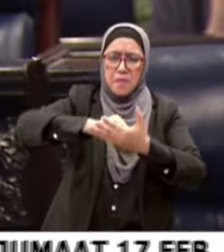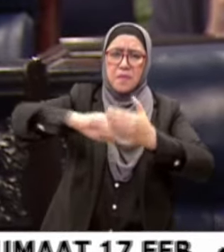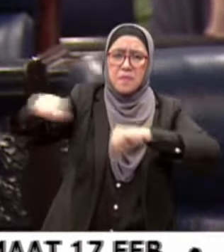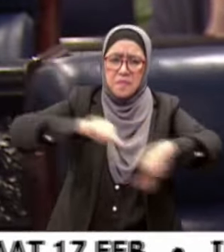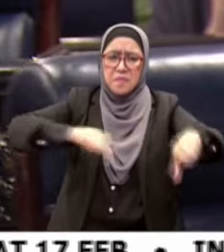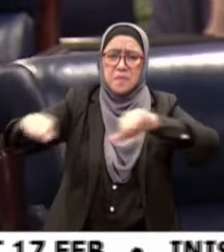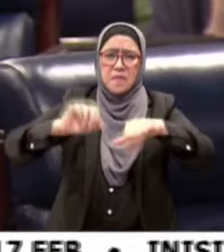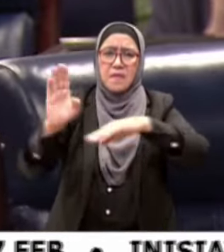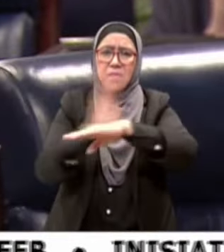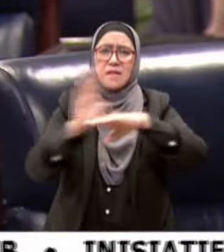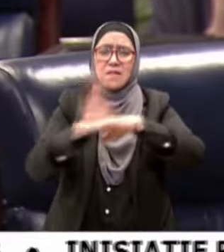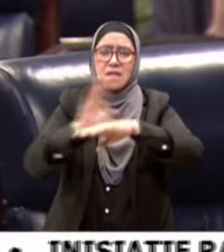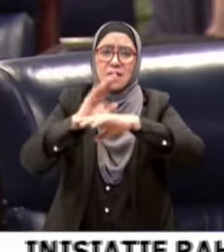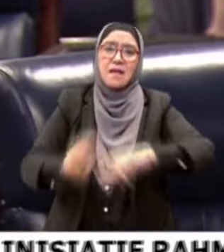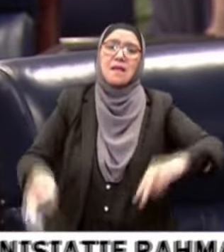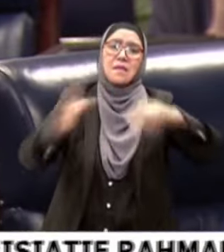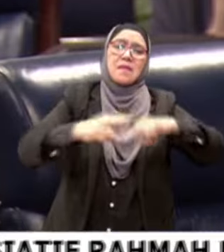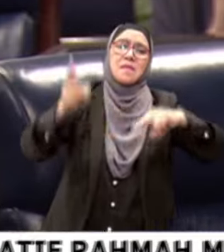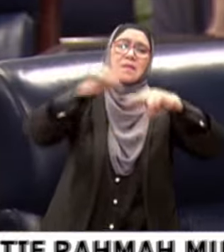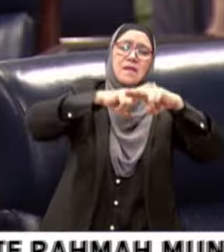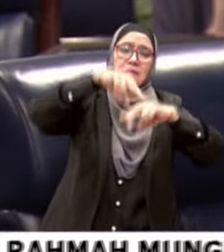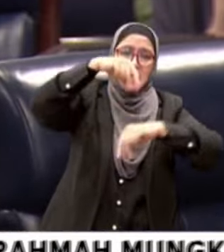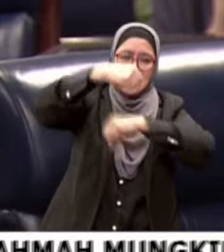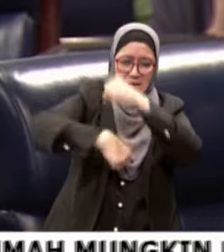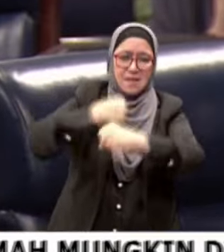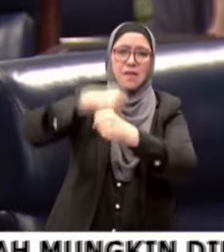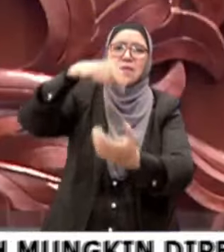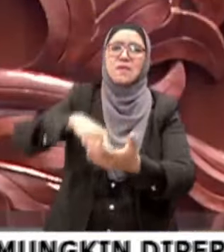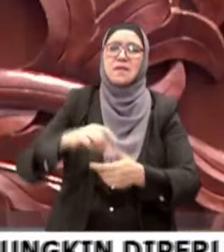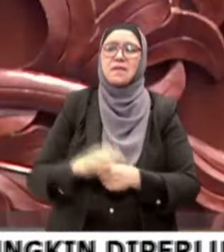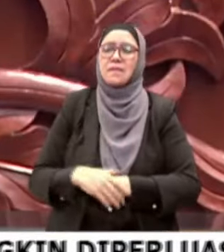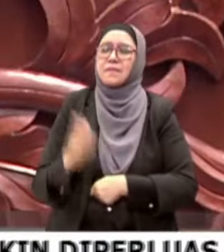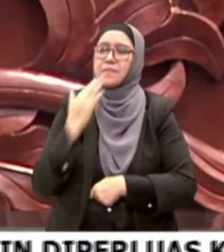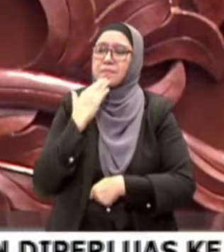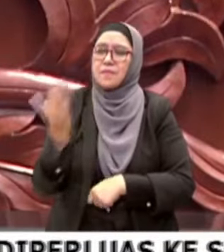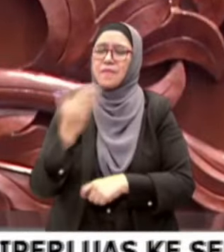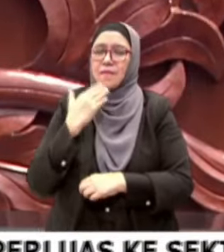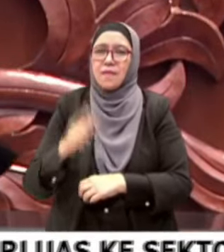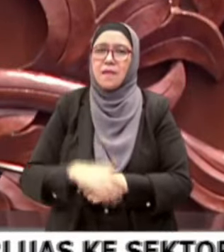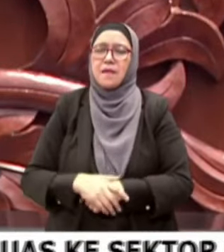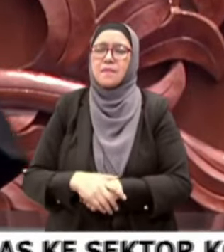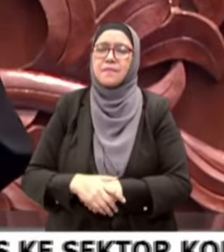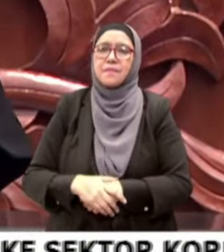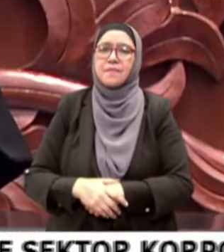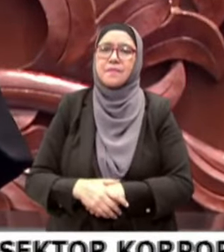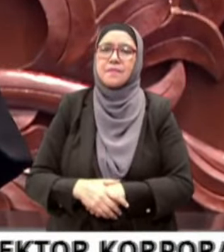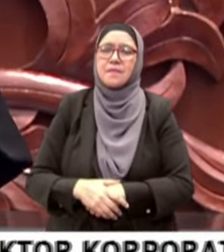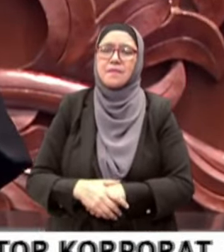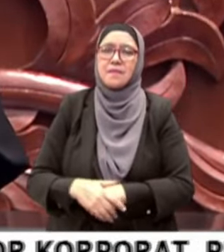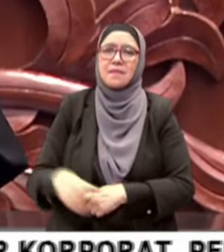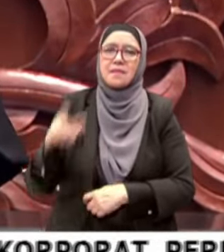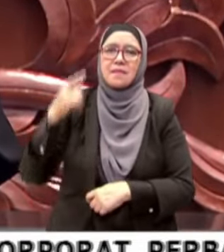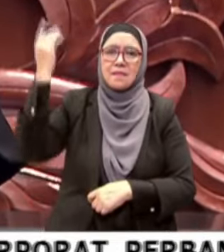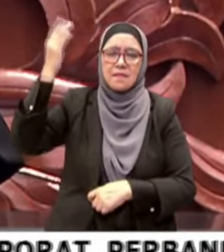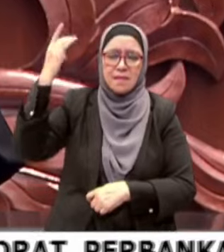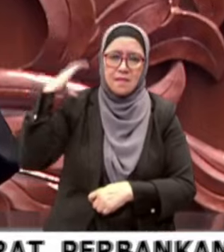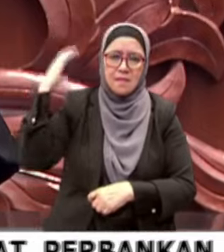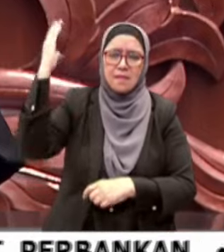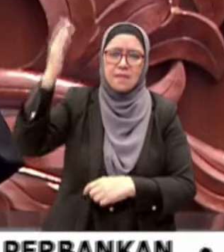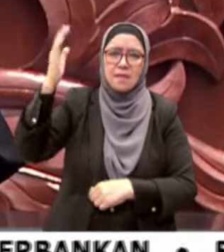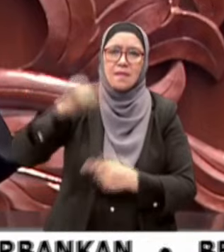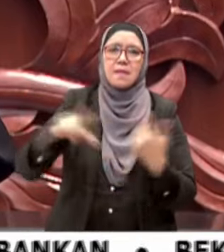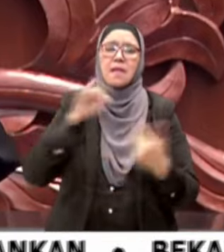akan meningkat pada tahun ini saya menjemput Datuk Sri Hamzah bin